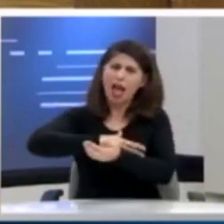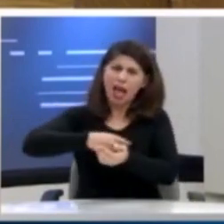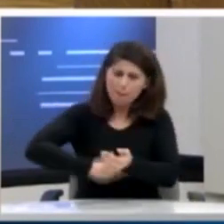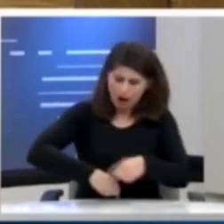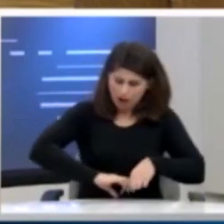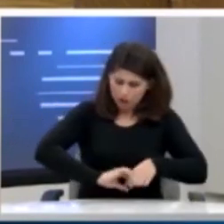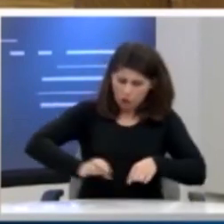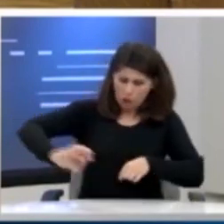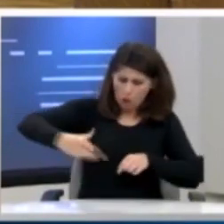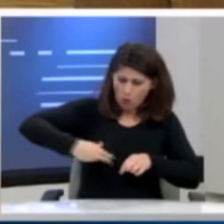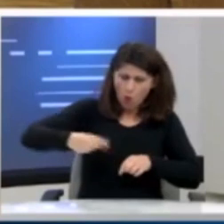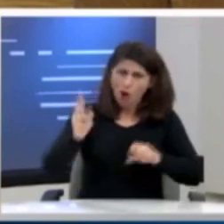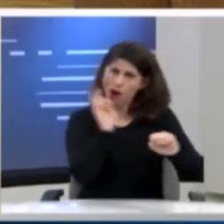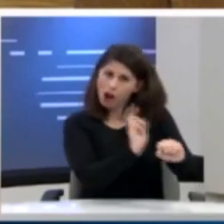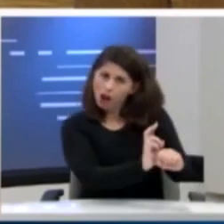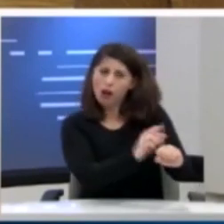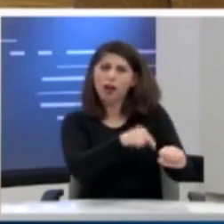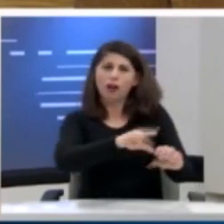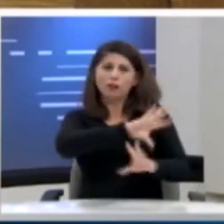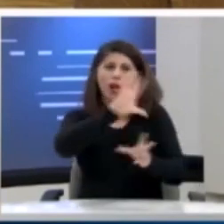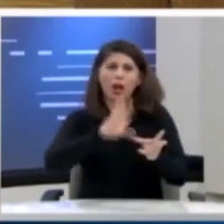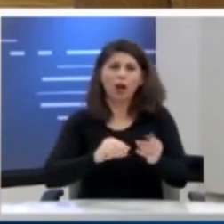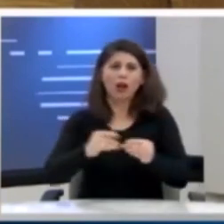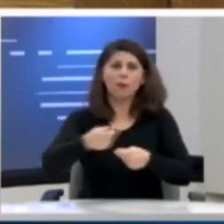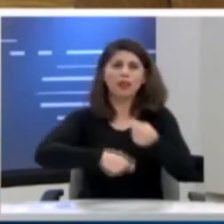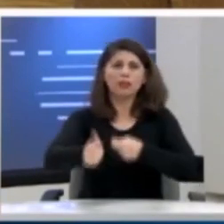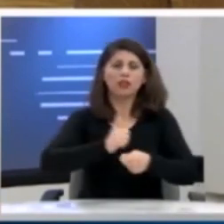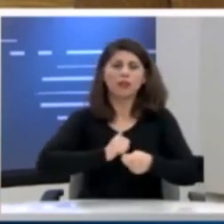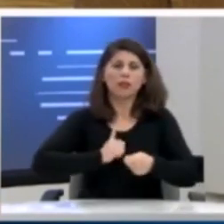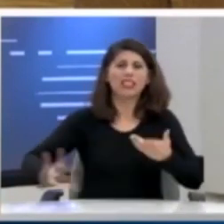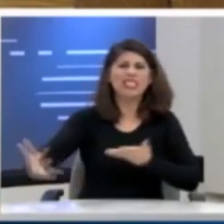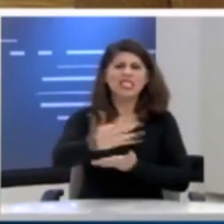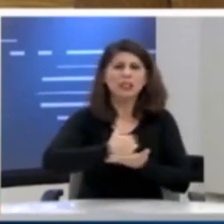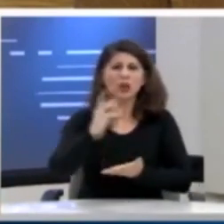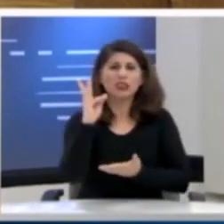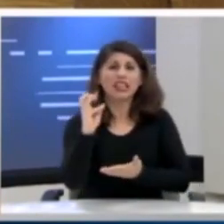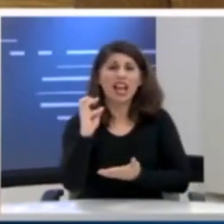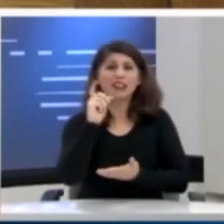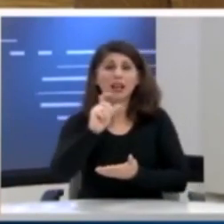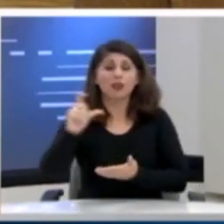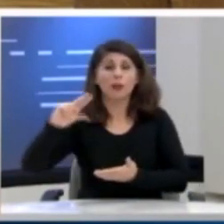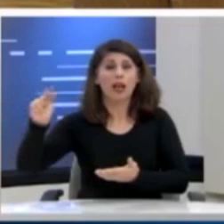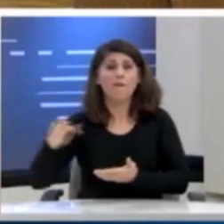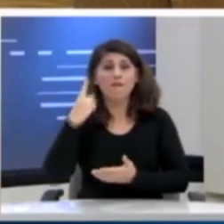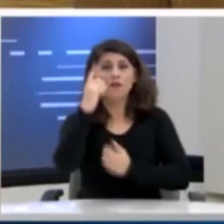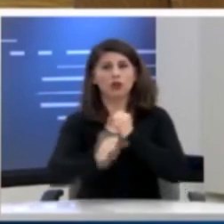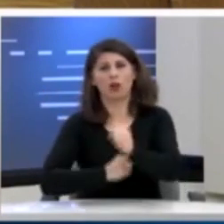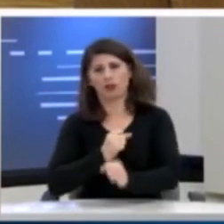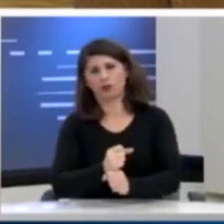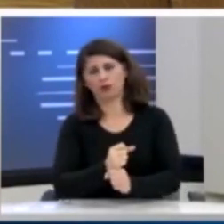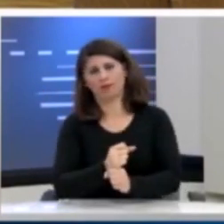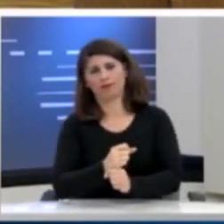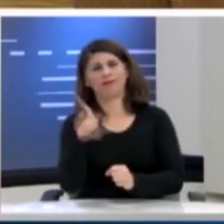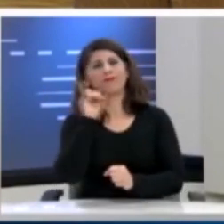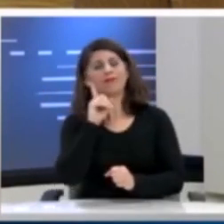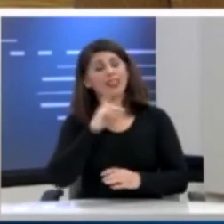δραστηριοποίησης του ιδιωτικού επιχειρηματικού τομέα με τζίρο 30 εκατομμύρια ευρώ ετησίως. Κυρίες και